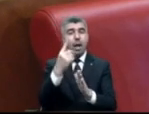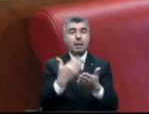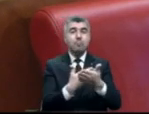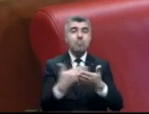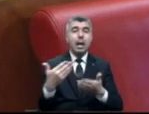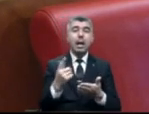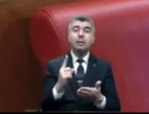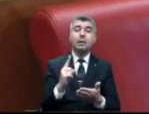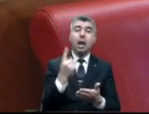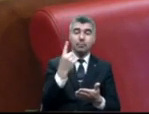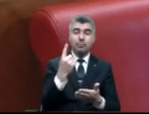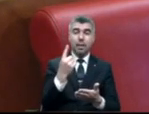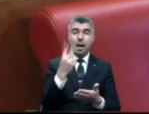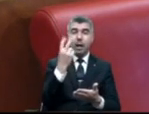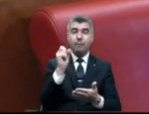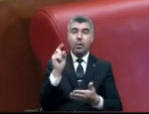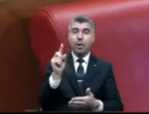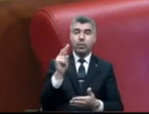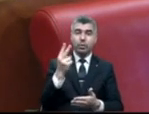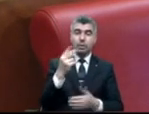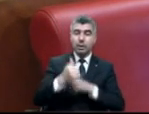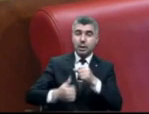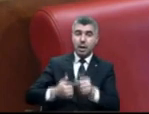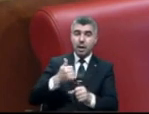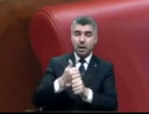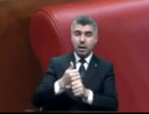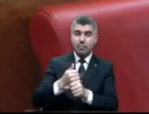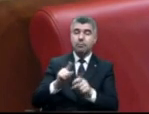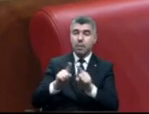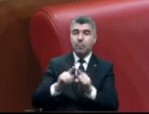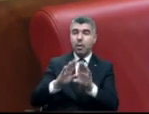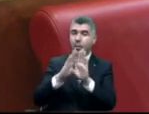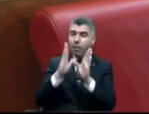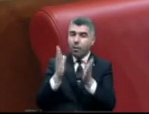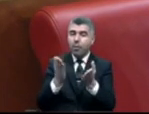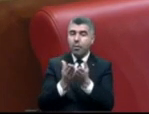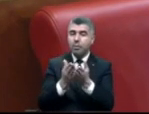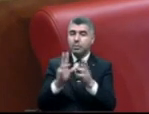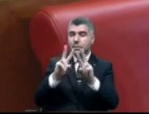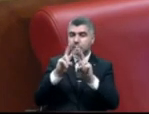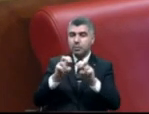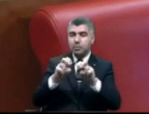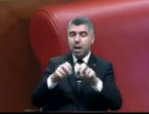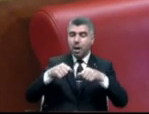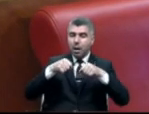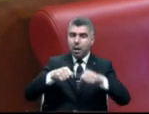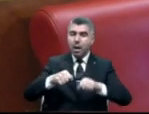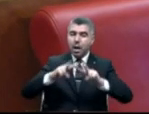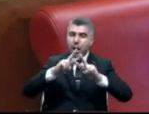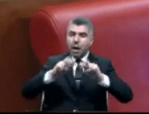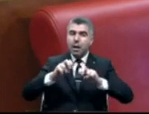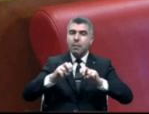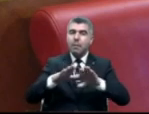1 مليار ديال الدرهم برسم سنة 2021 لا ترقى إلى المستوى المطلوب لتقييم الثروات ديال باطن الأرض المغربية